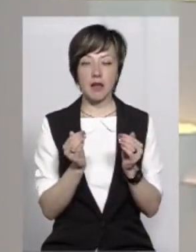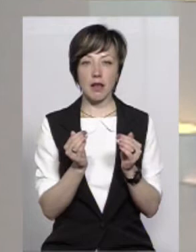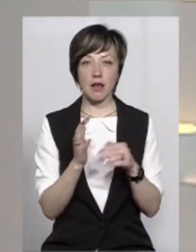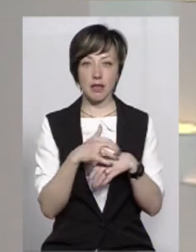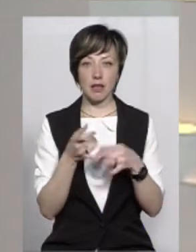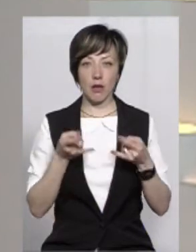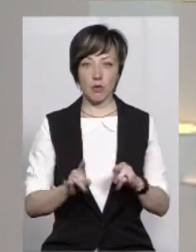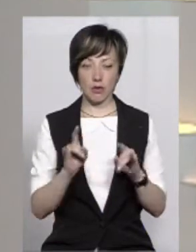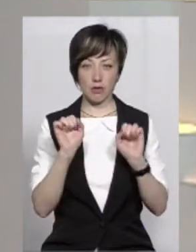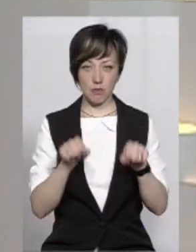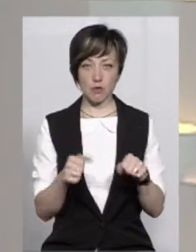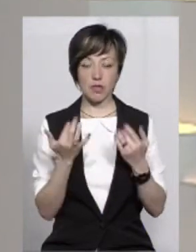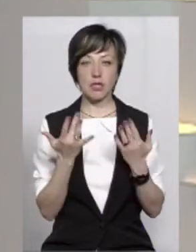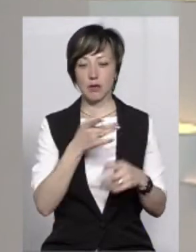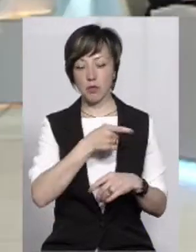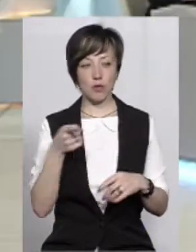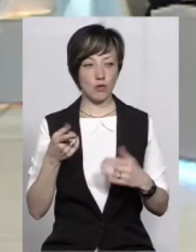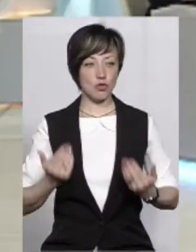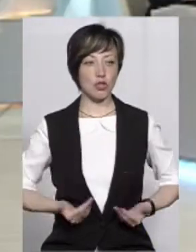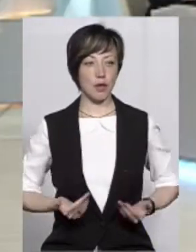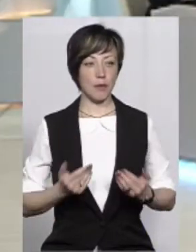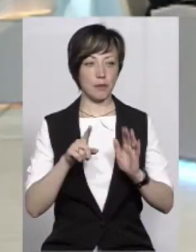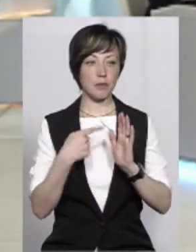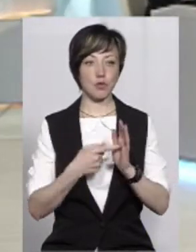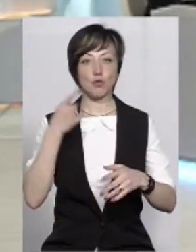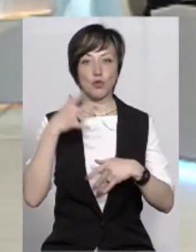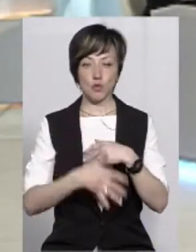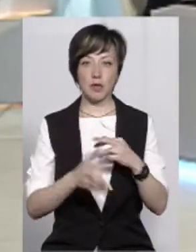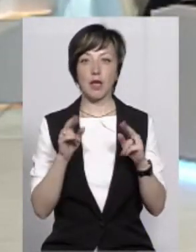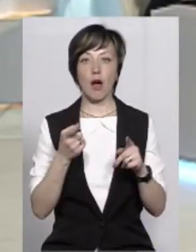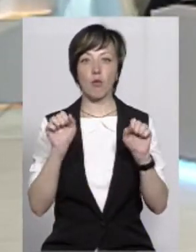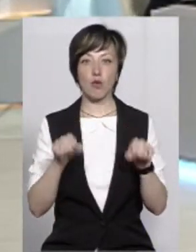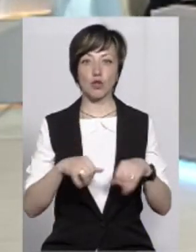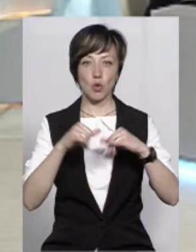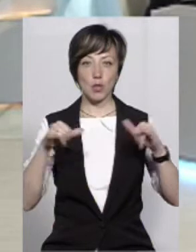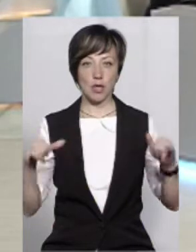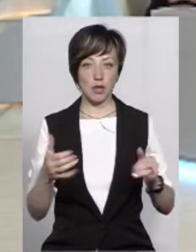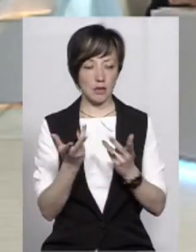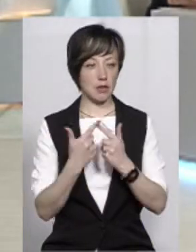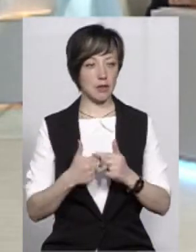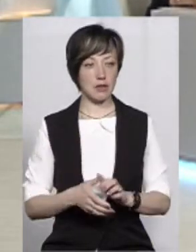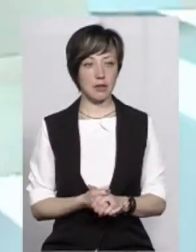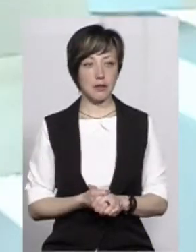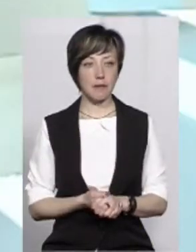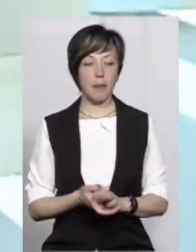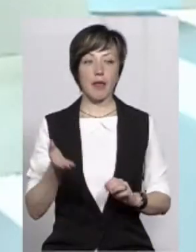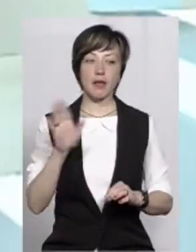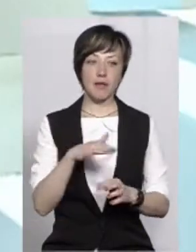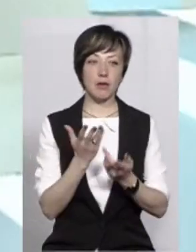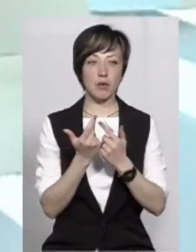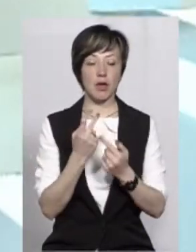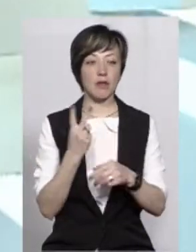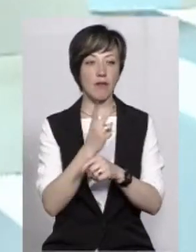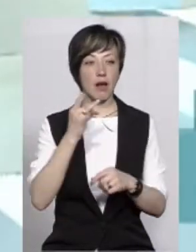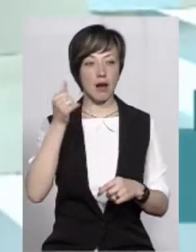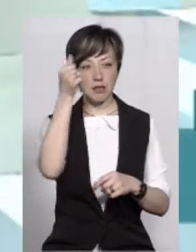народити кішка от протягом свого життя? Ну, так, щоб зрозуміти, як може зростати кількість. Ну, давайте порахуємо два